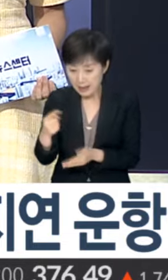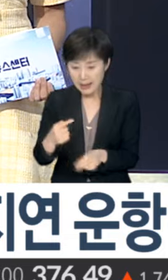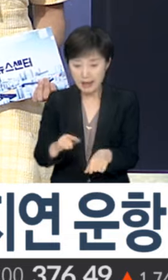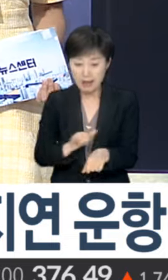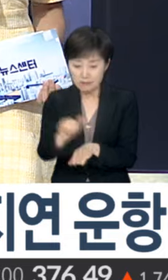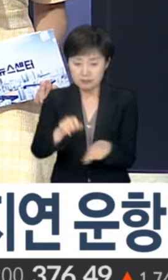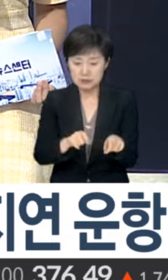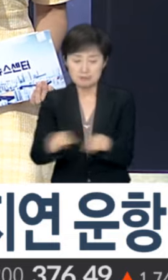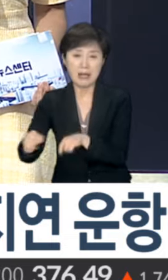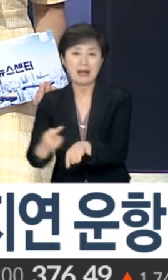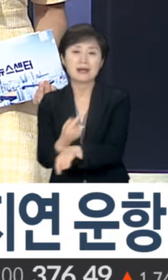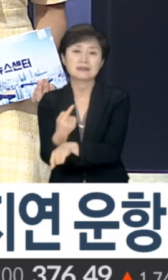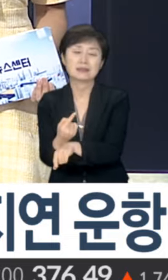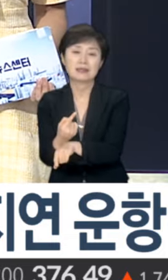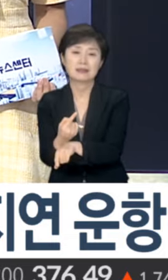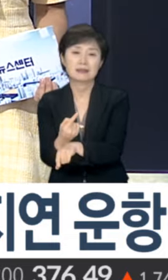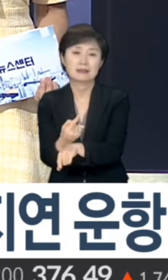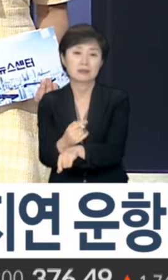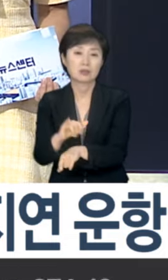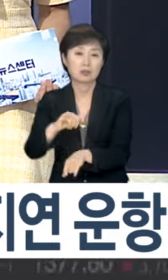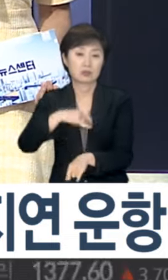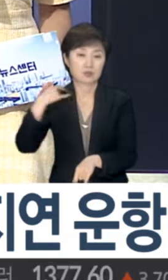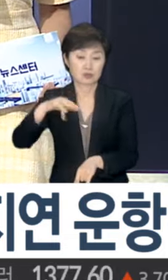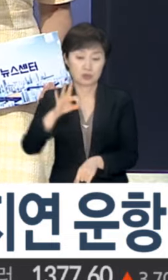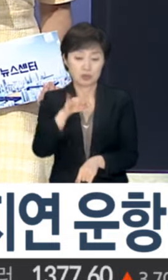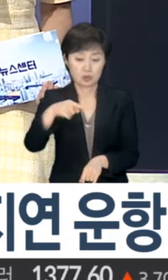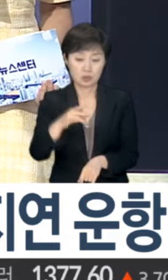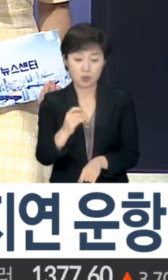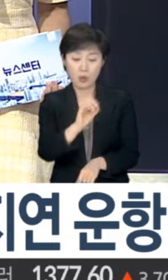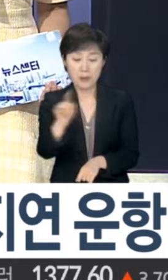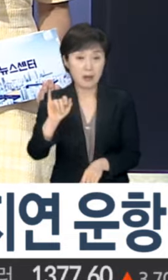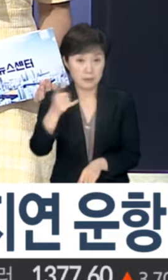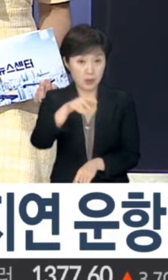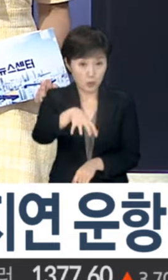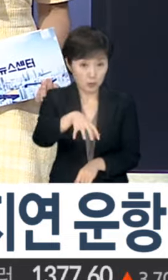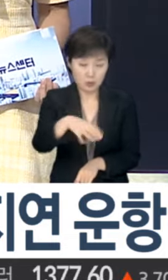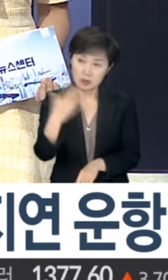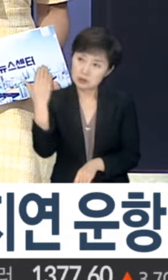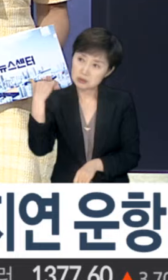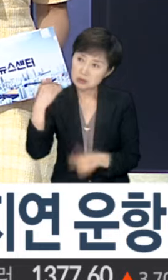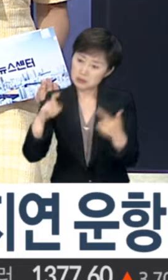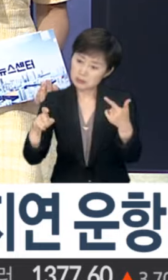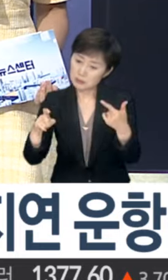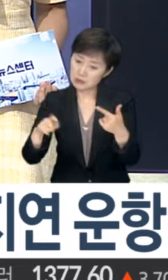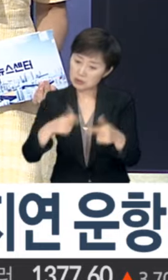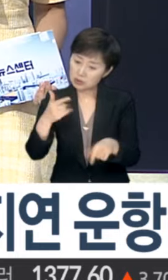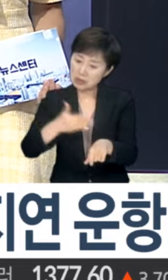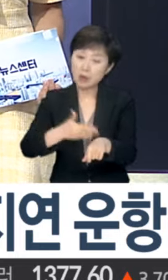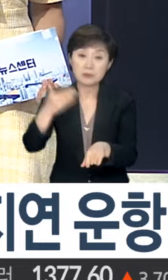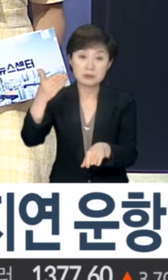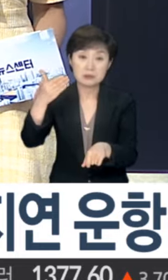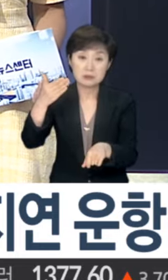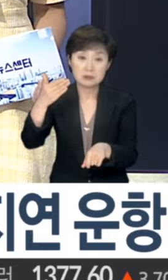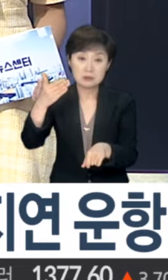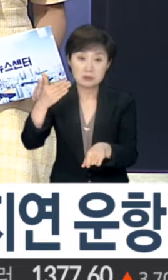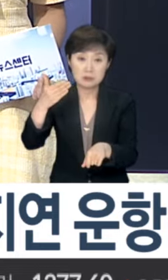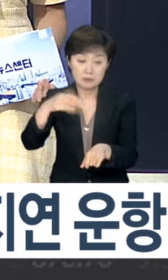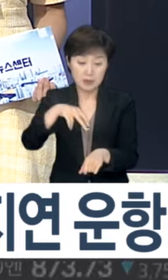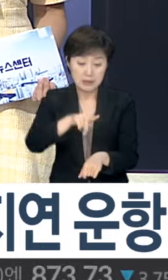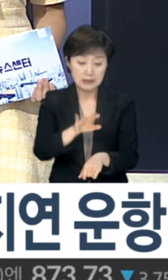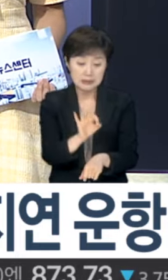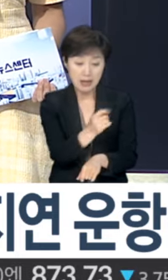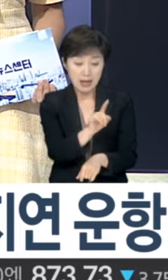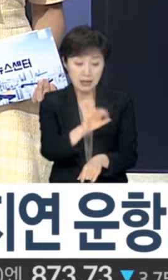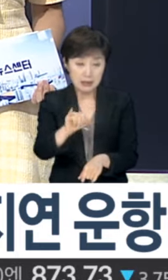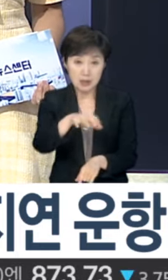빚어졌습니다. 중국 동방항공 MU5599편은 지난 10일 오후 9시 20분 상하이 훙차오